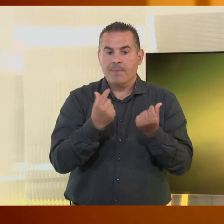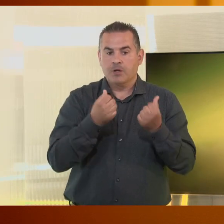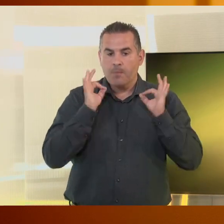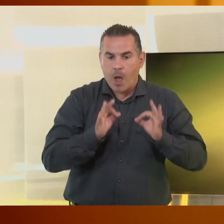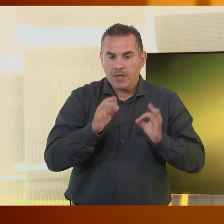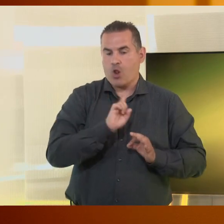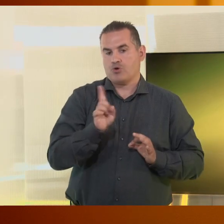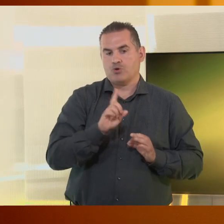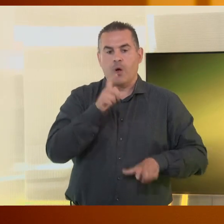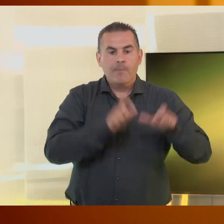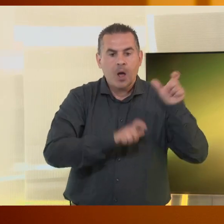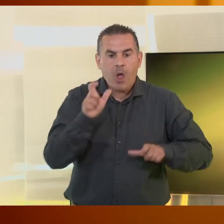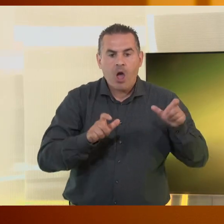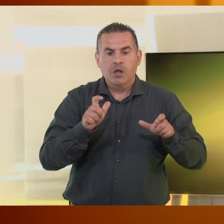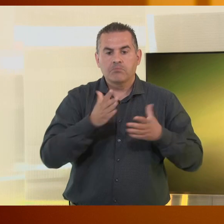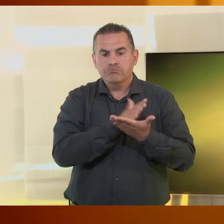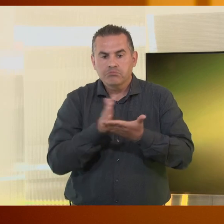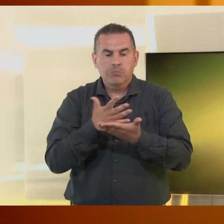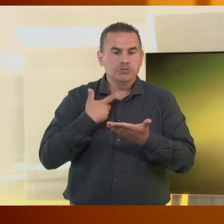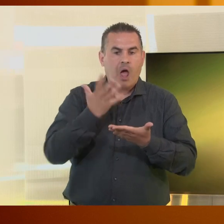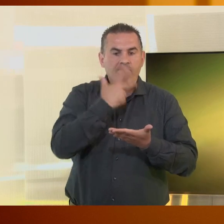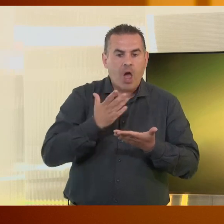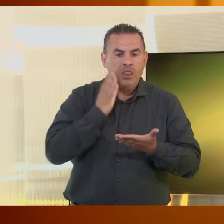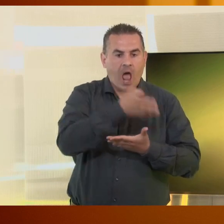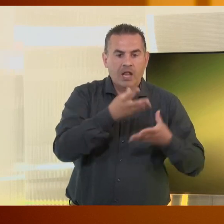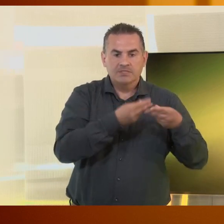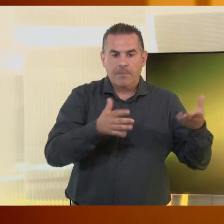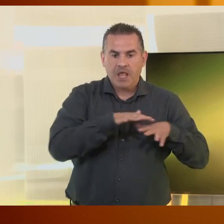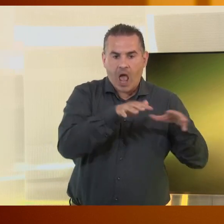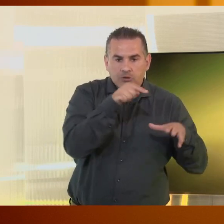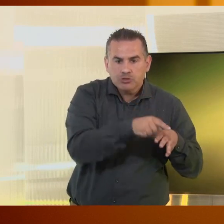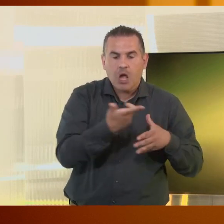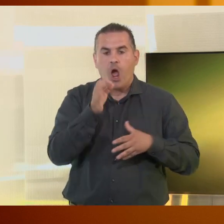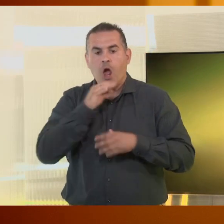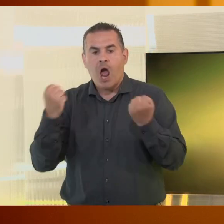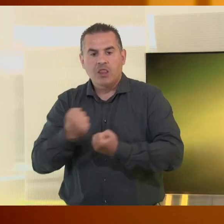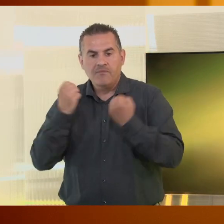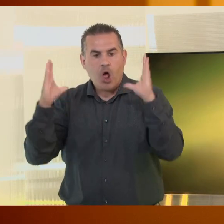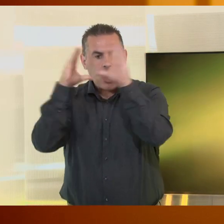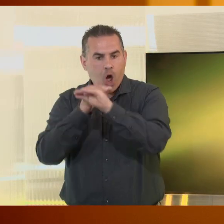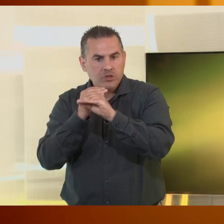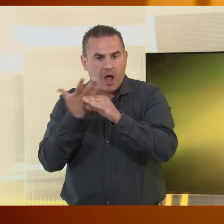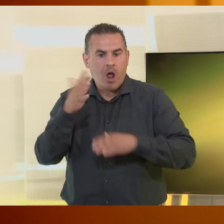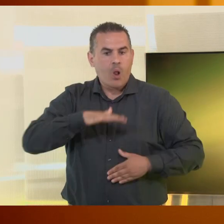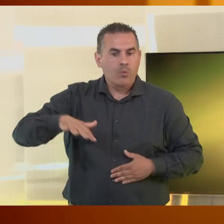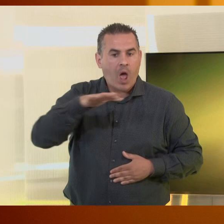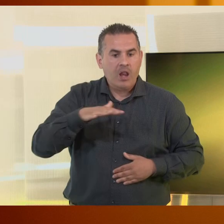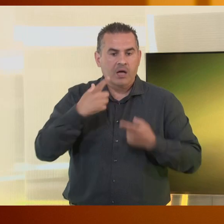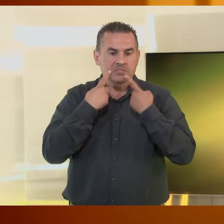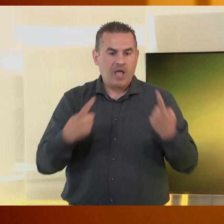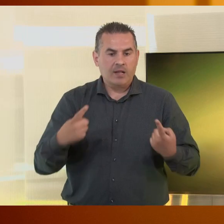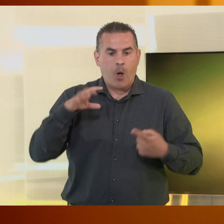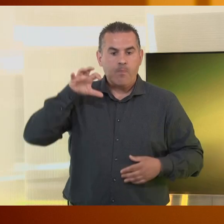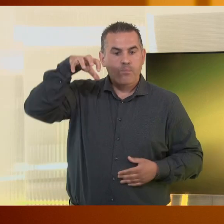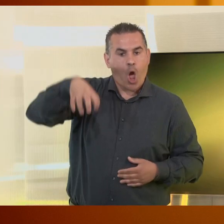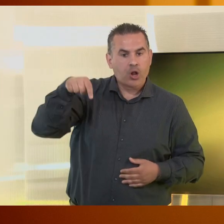il nome al piccolo centro nel comune di Olbia. Il mercato di San Pantaleo, dopo un anno di fermo tra carte bollate e ricorsi tra